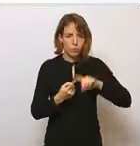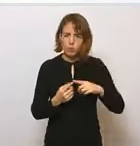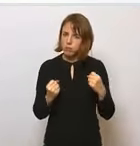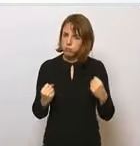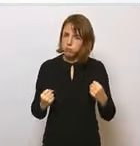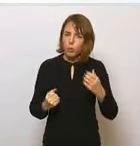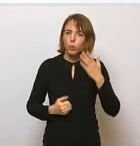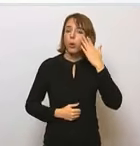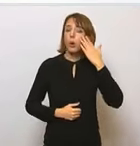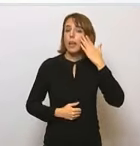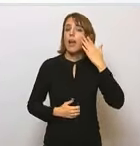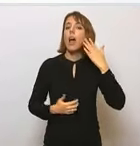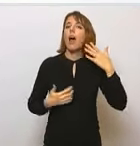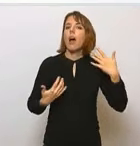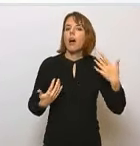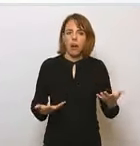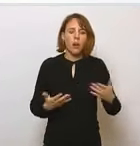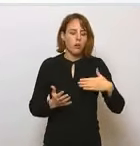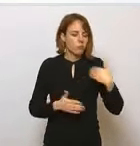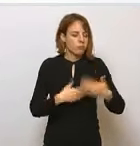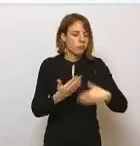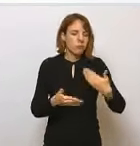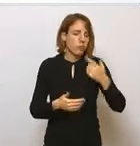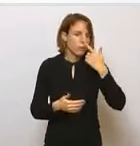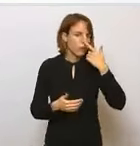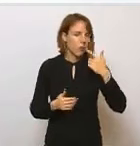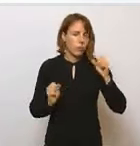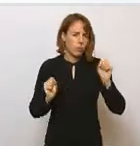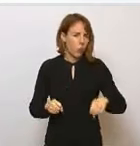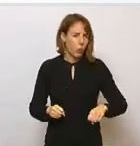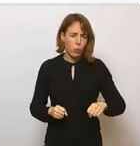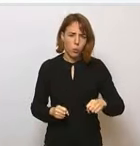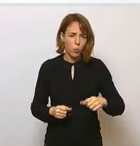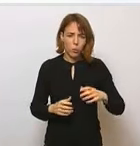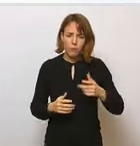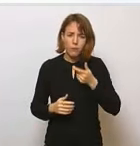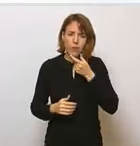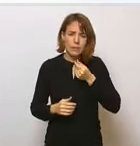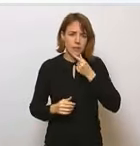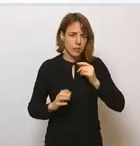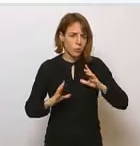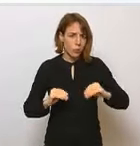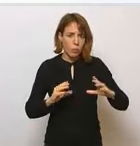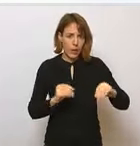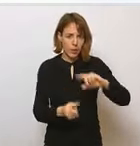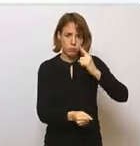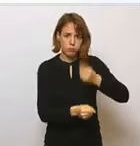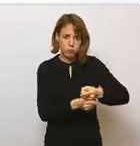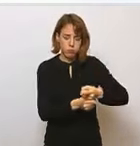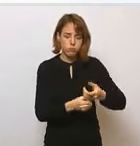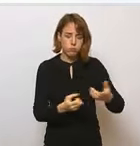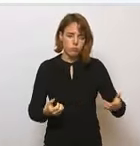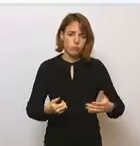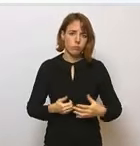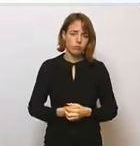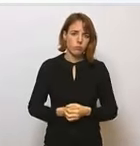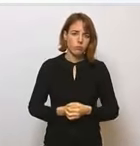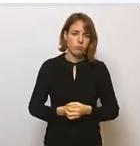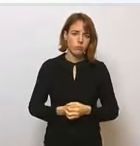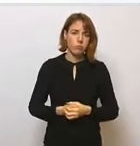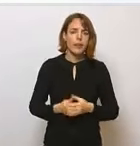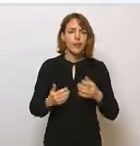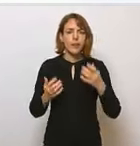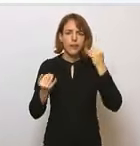allons pouvoir avoir des dispositions extrêmement faciles à mettre en œuvre, plutôt que si nous avions des